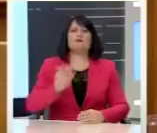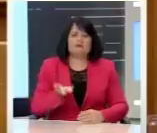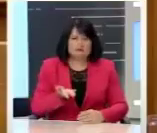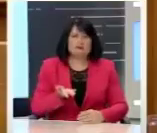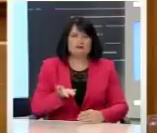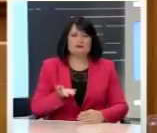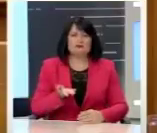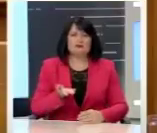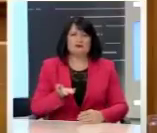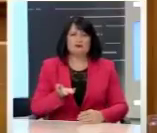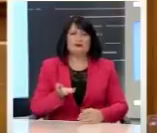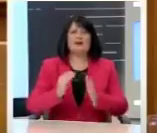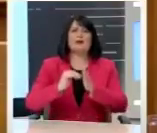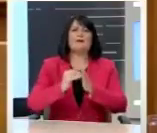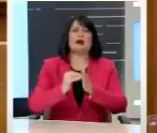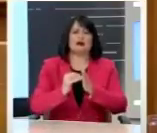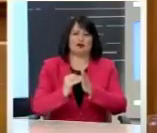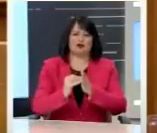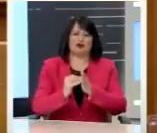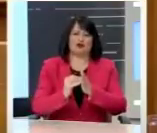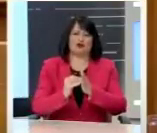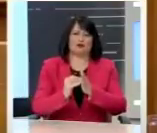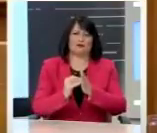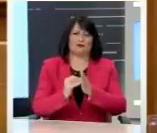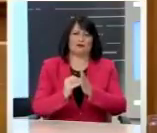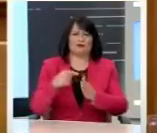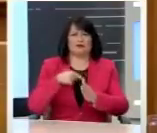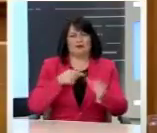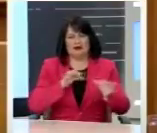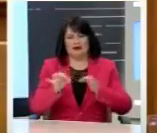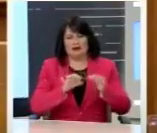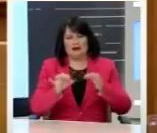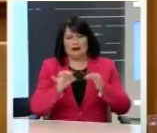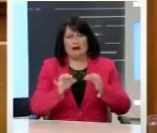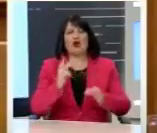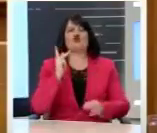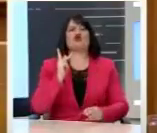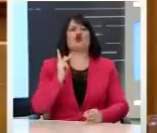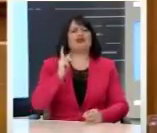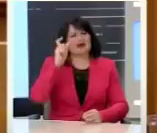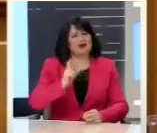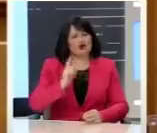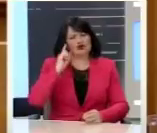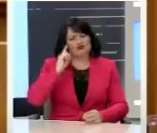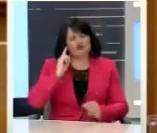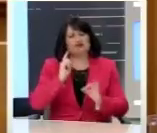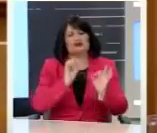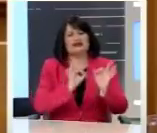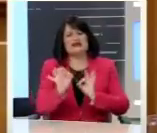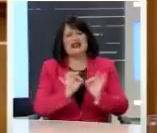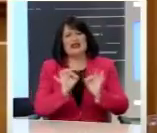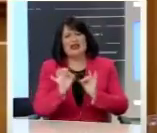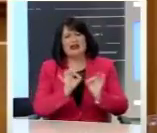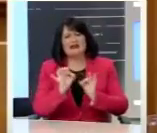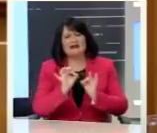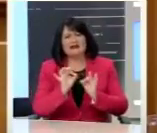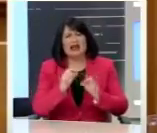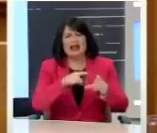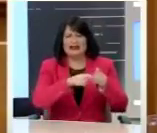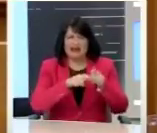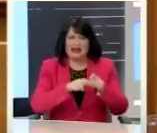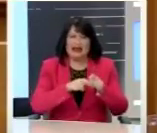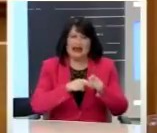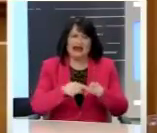ήταν υπάλληλος του εγκεφάλου του Εμίλιου Κοτσόνη, όπου συνεχίζει να συστεγάζει την εταιρεία του κύριου